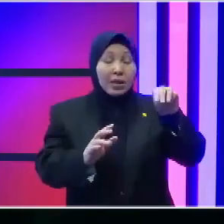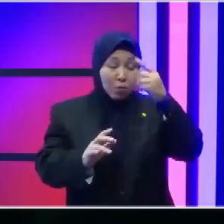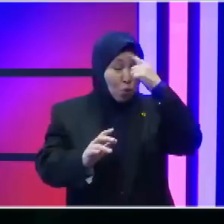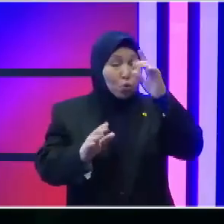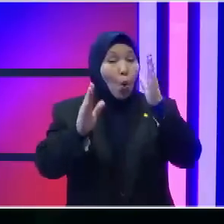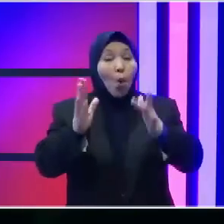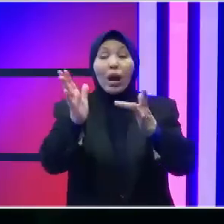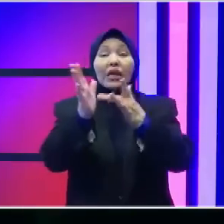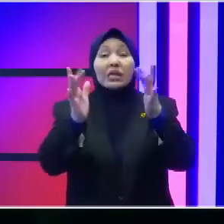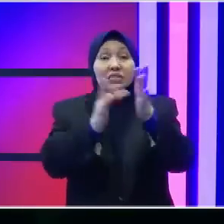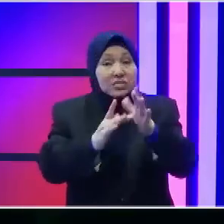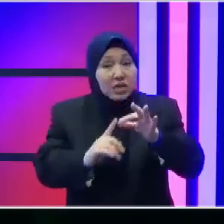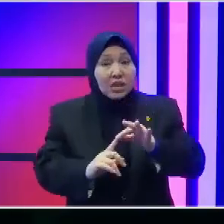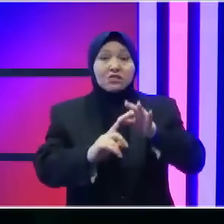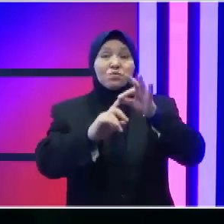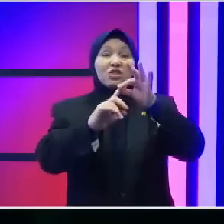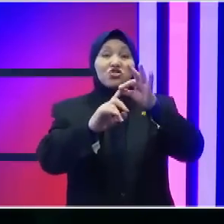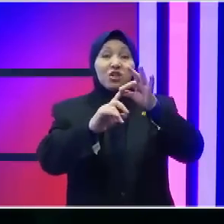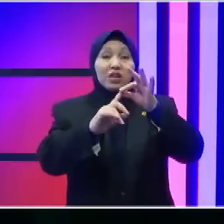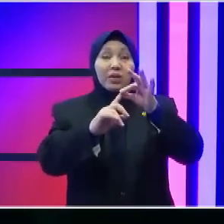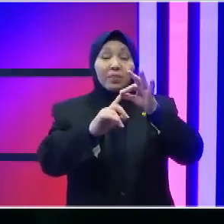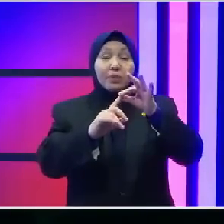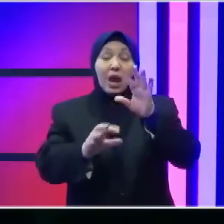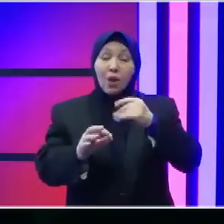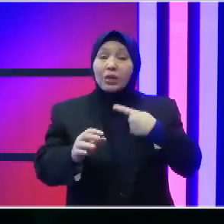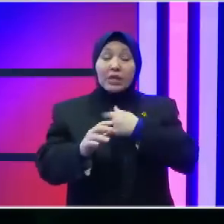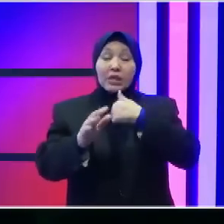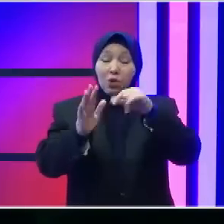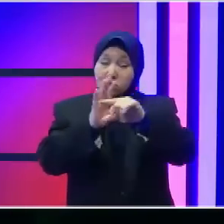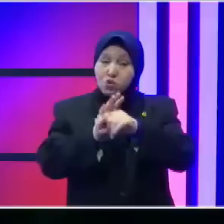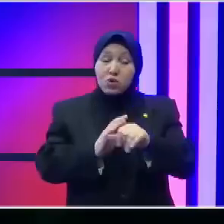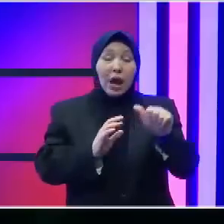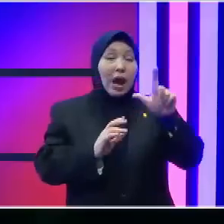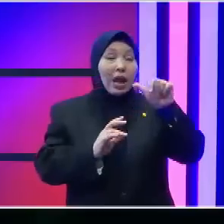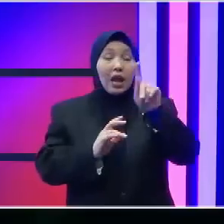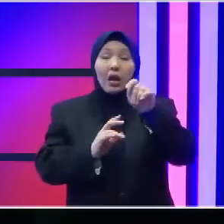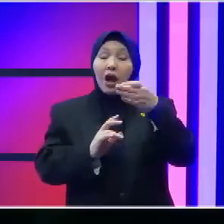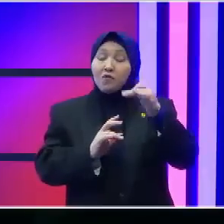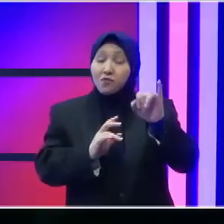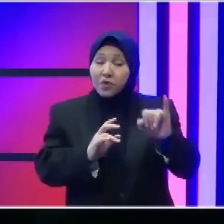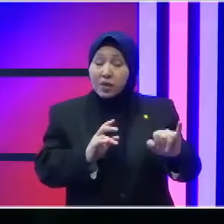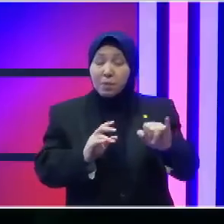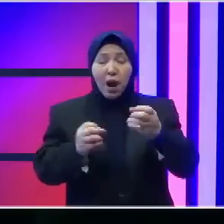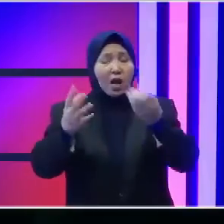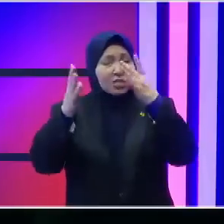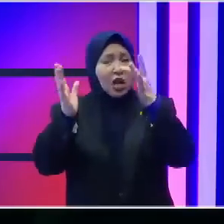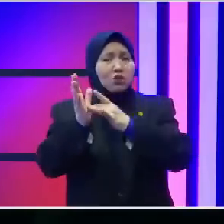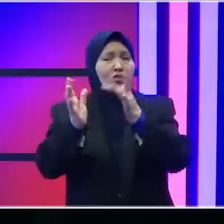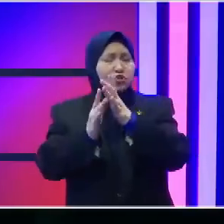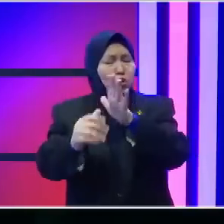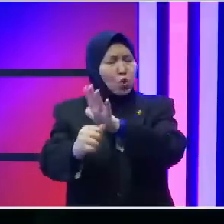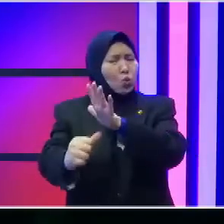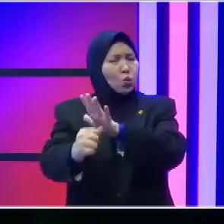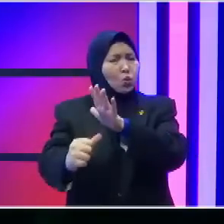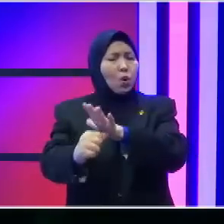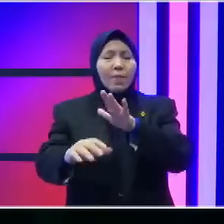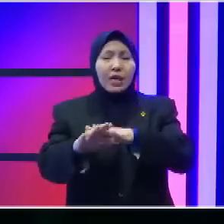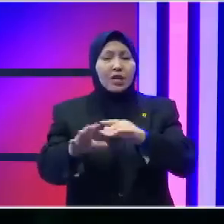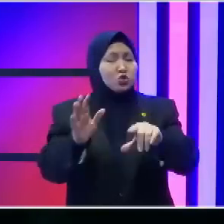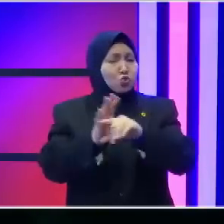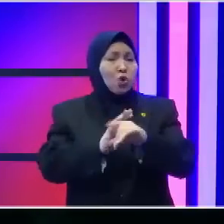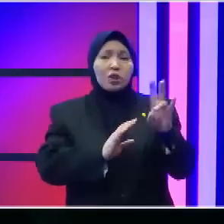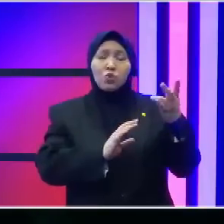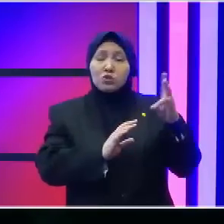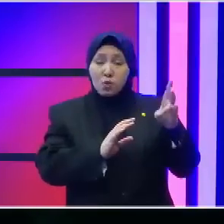Kristian terutamanya, ya. Kalau kita tengok surah Al-Kahfi surah 18, untuk orang Kristian banyak dikritik. Pada surah